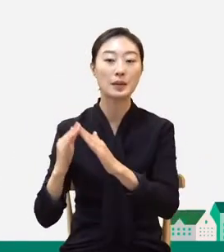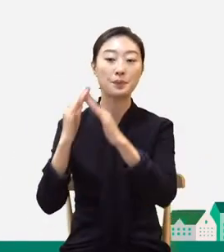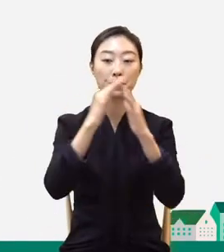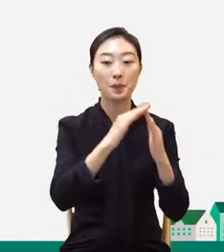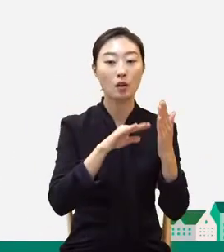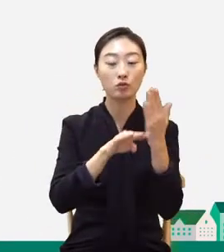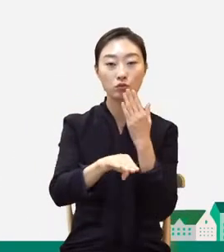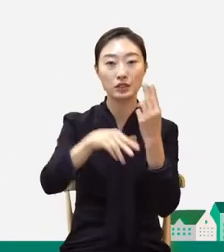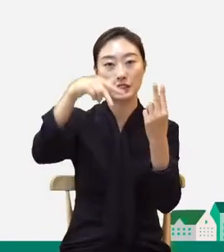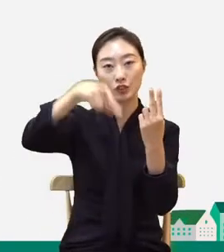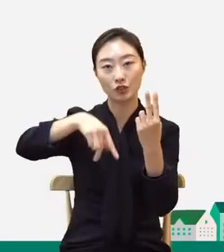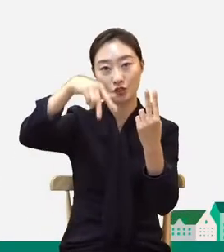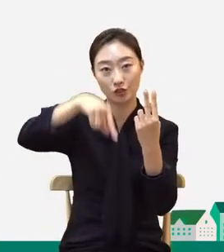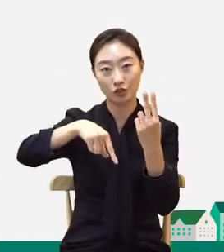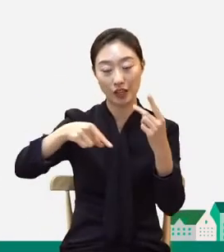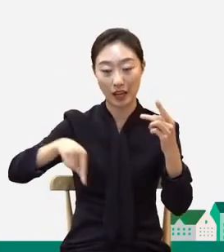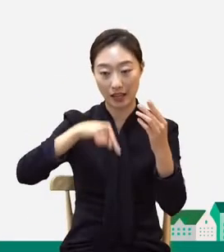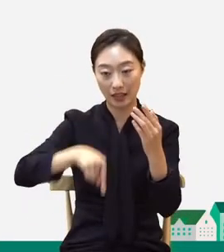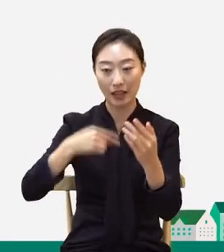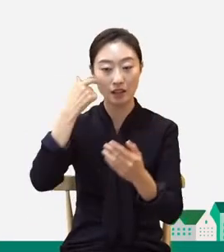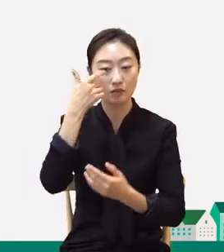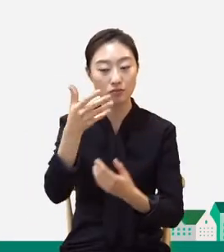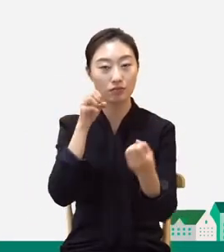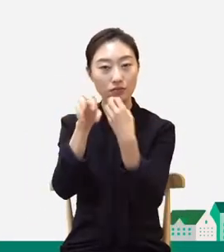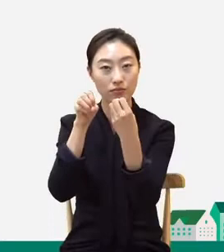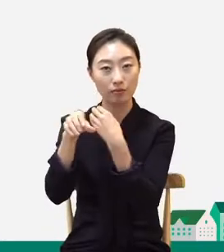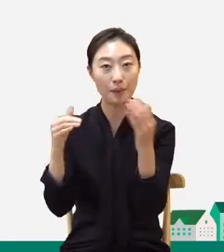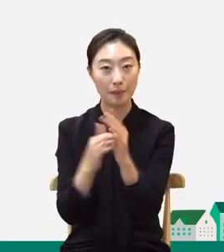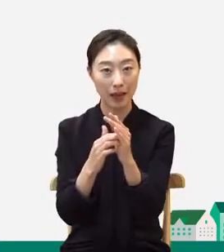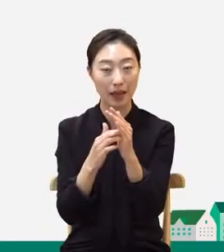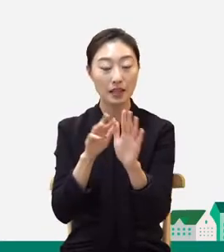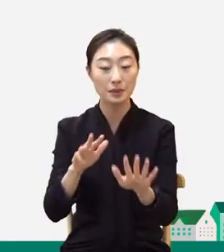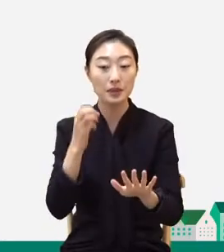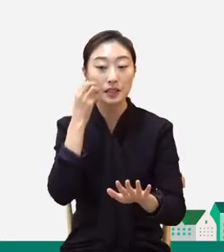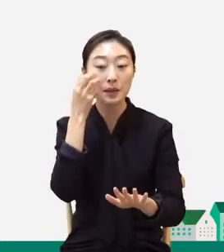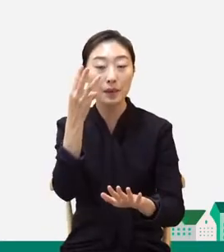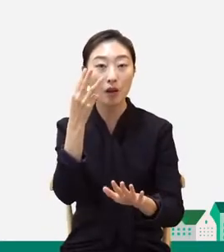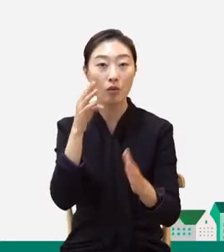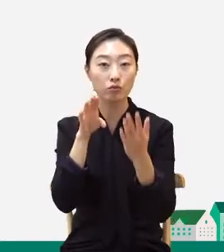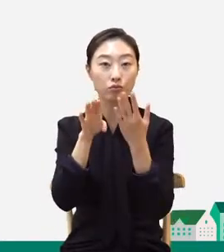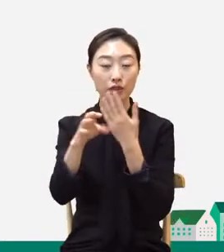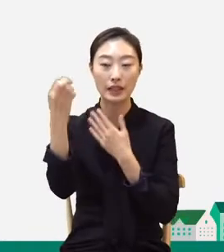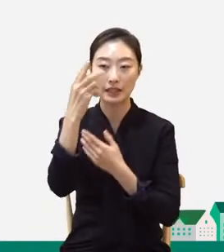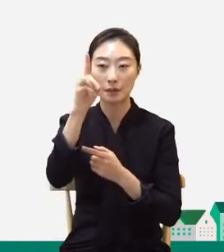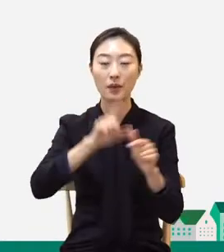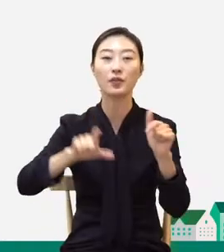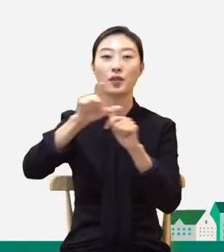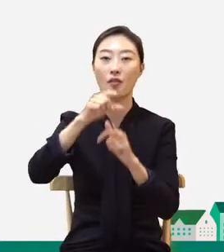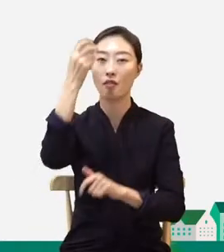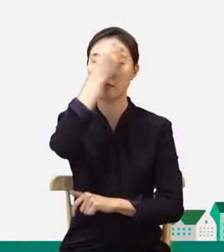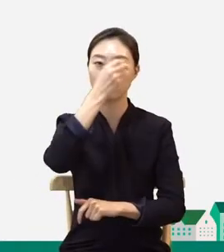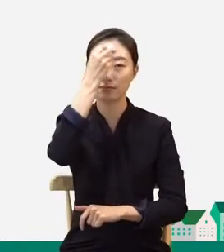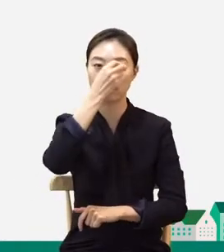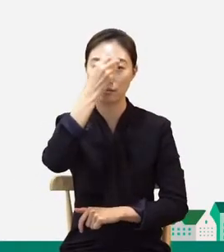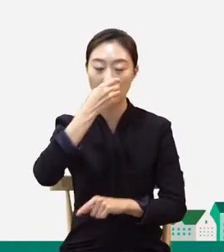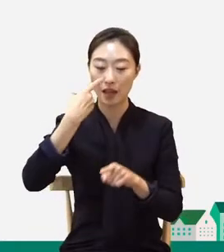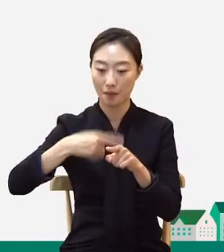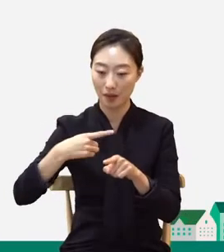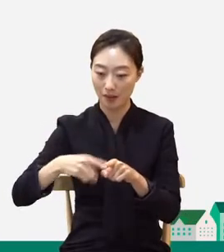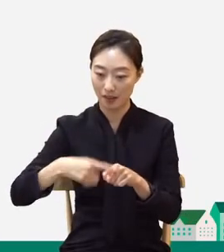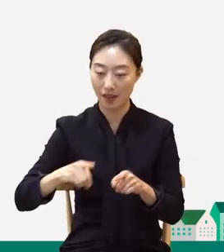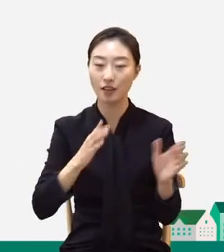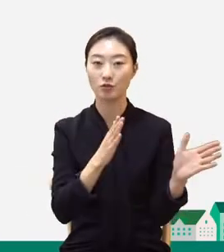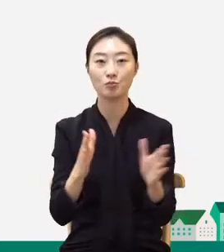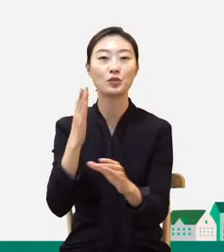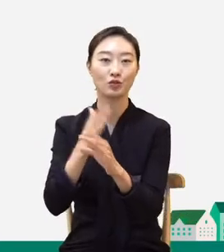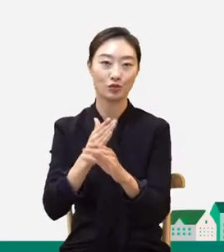입주하시고 2주 안에 이제 질문지를 받았고요. 이제 3개월이 지난 시점에서 한 번 더 받아서 이런 걸 한번 평가해 보려고